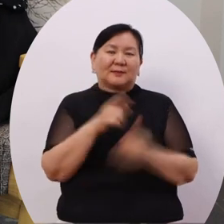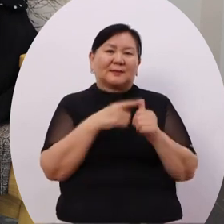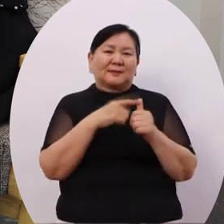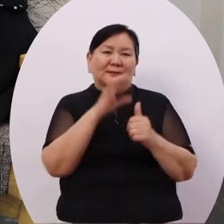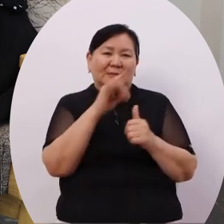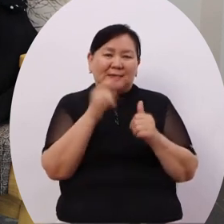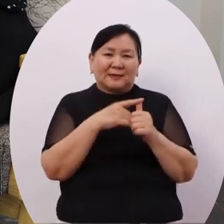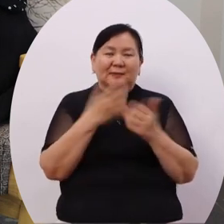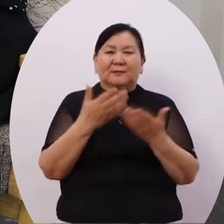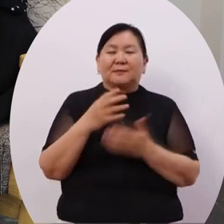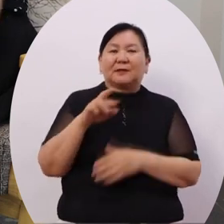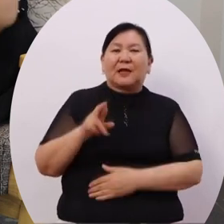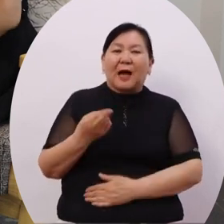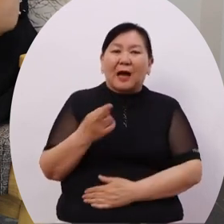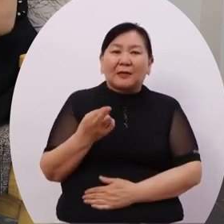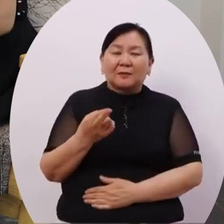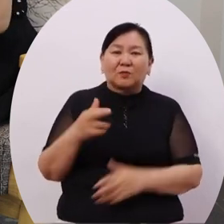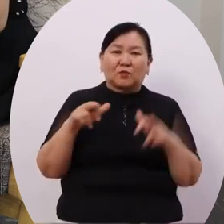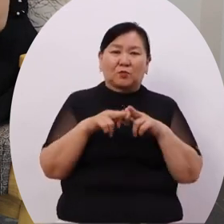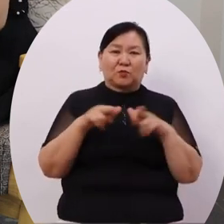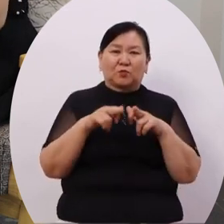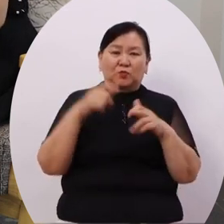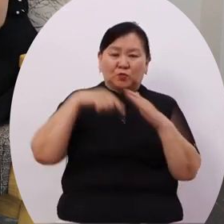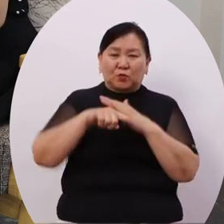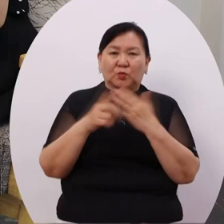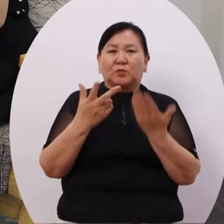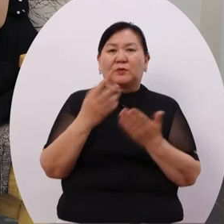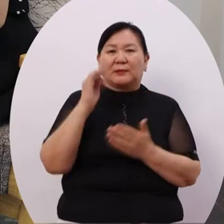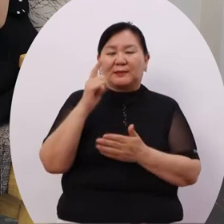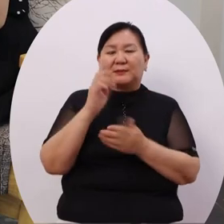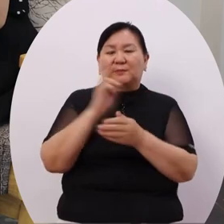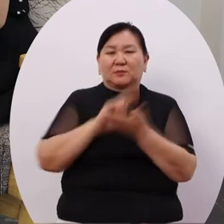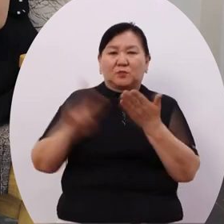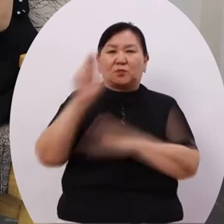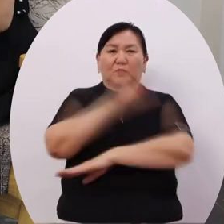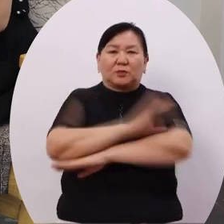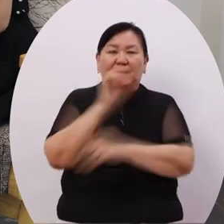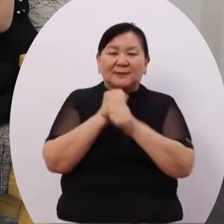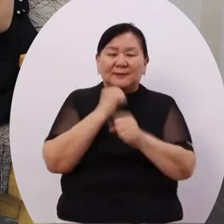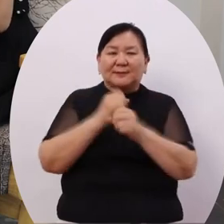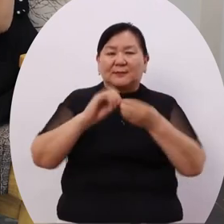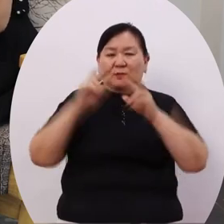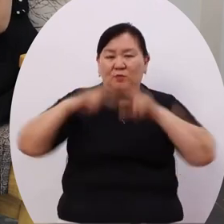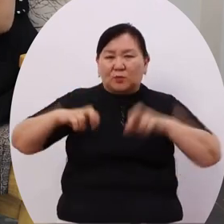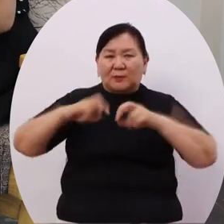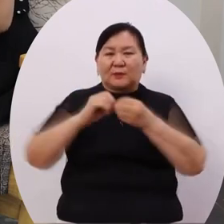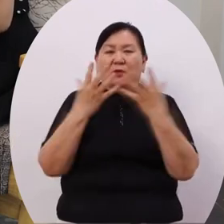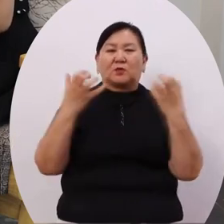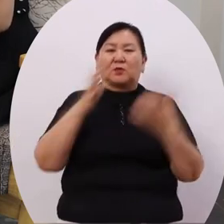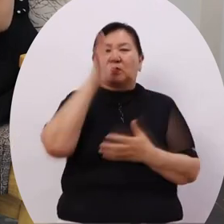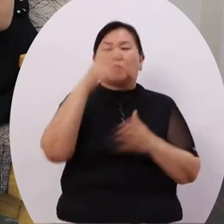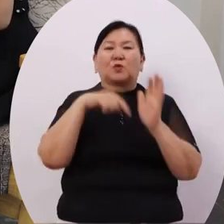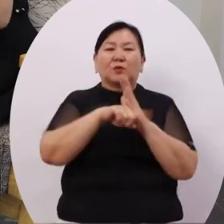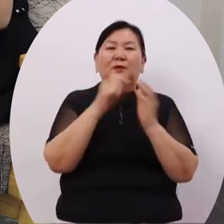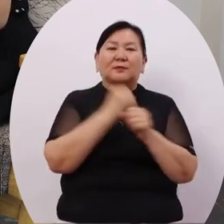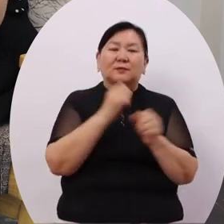өгдөг. Энд нэг хүнээс яхуу сараагийн нэр өгдөг. Яагаад гэдгсэн чинь хөгжлийн бэрхшээлтэй хүмүүс дотор үнэхээр одоо их сургуульд ажилладаг, судалгаа хийждэг. Тэгээ олон